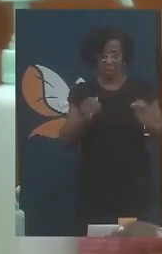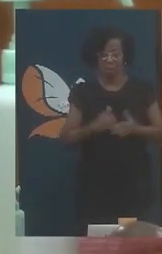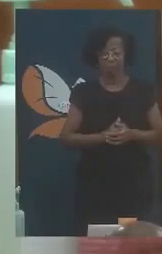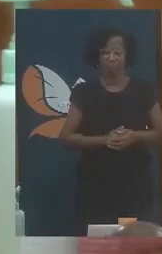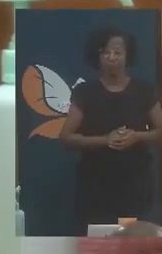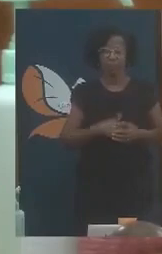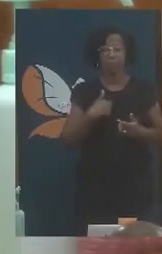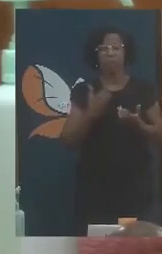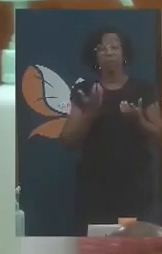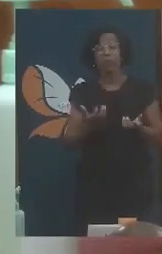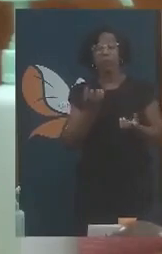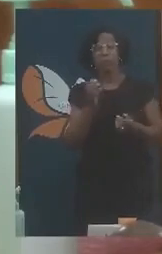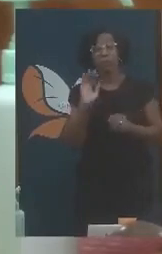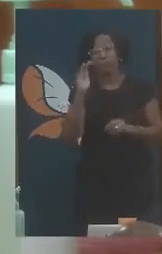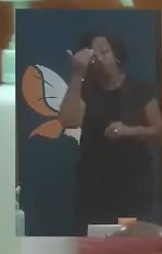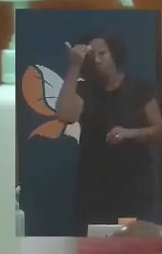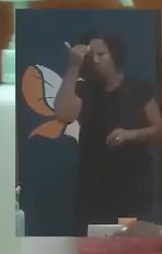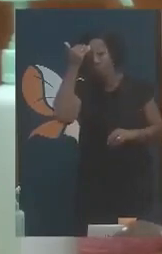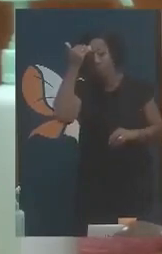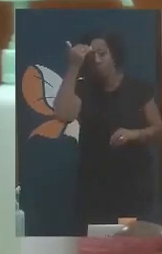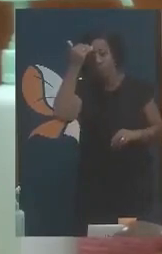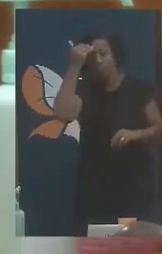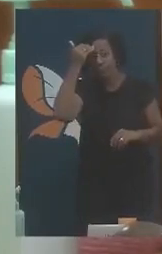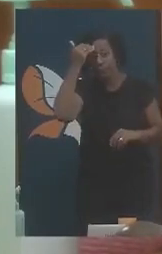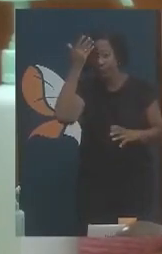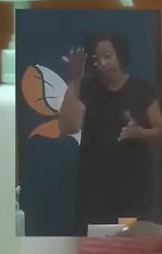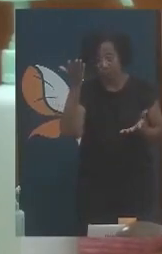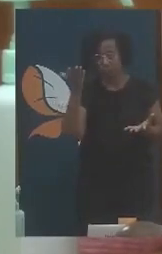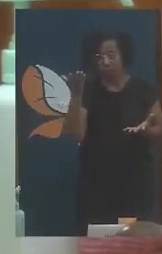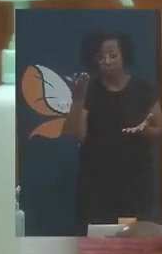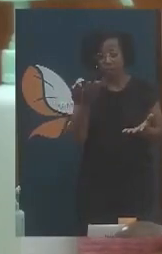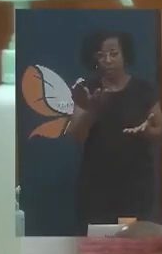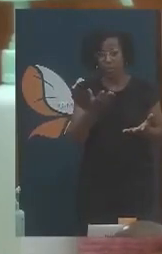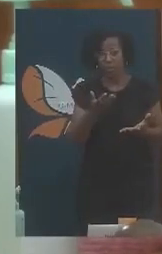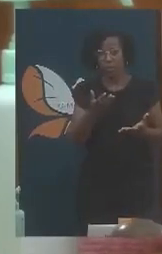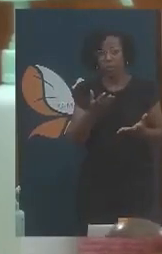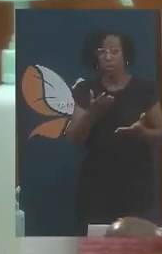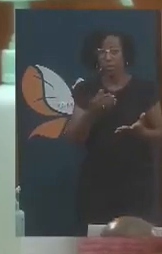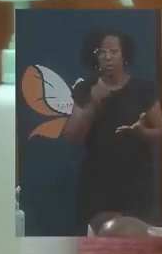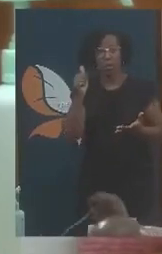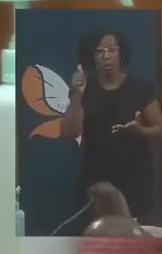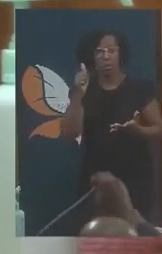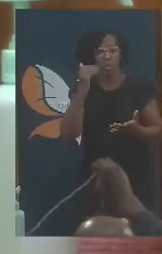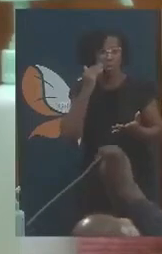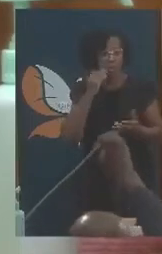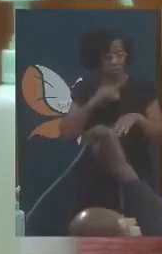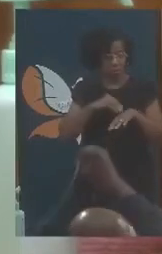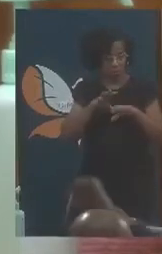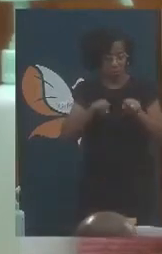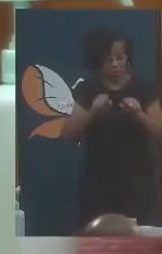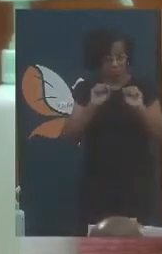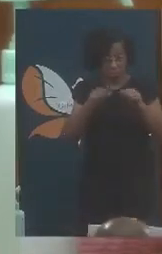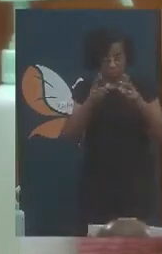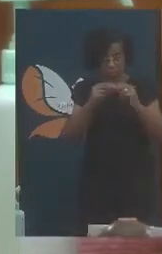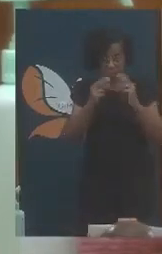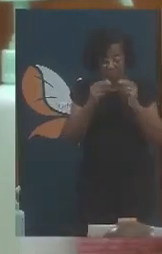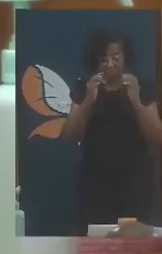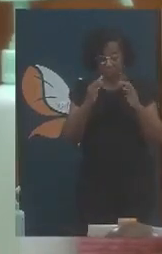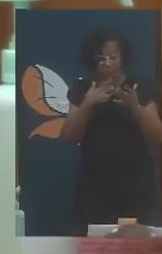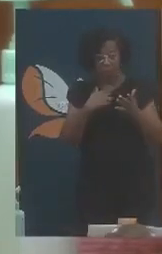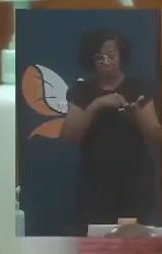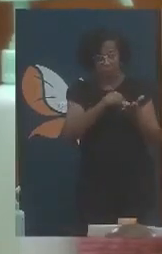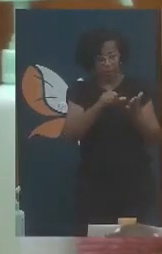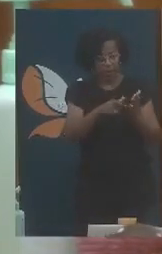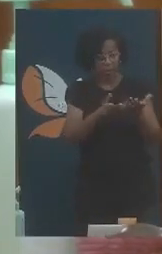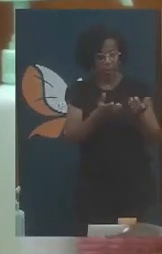savoir, est-ce que Madame la conseillère exécutive est en mesure de nous donner un petit peu l'état des paiements de ces organismes? Est-ce que